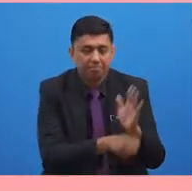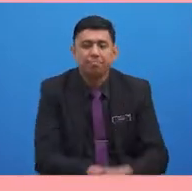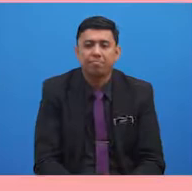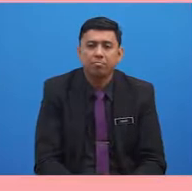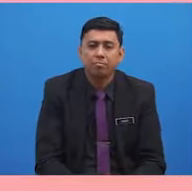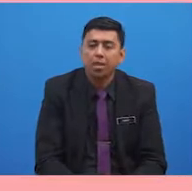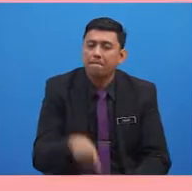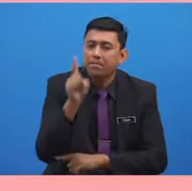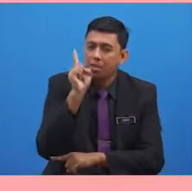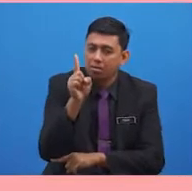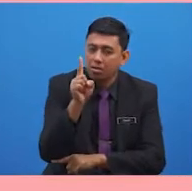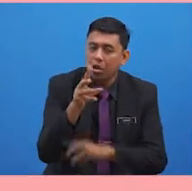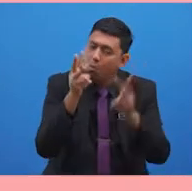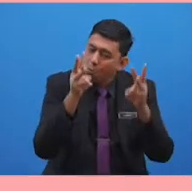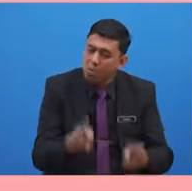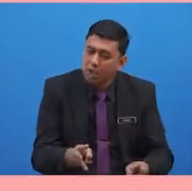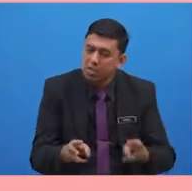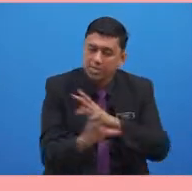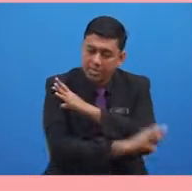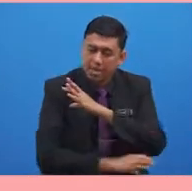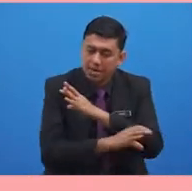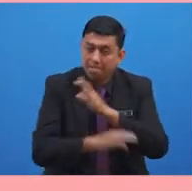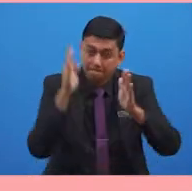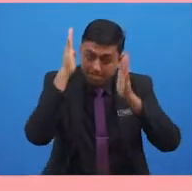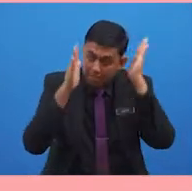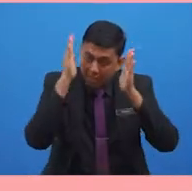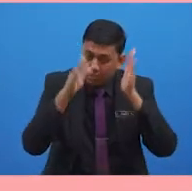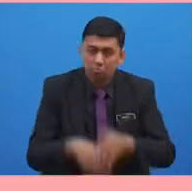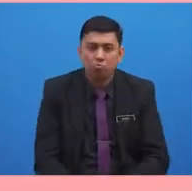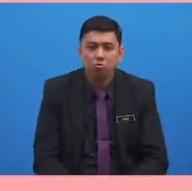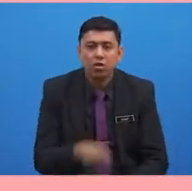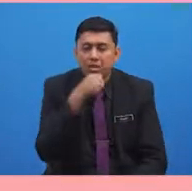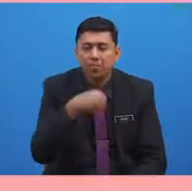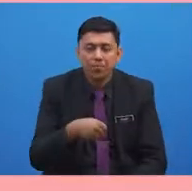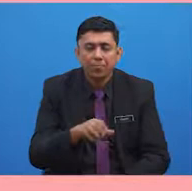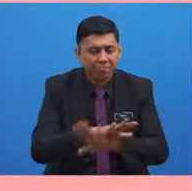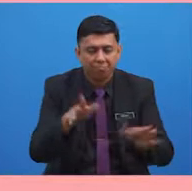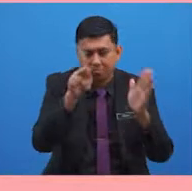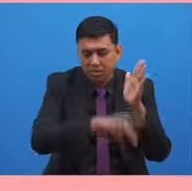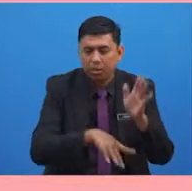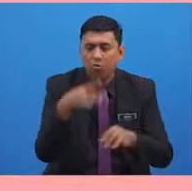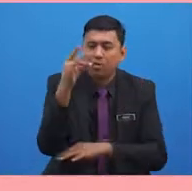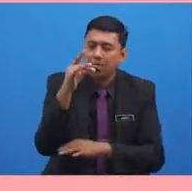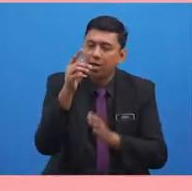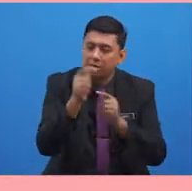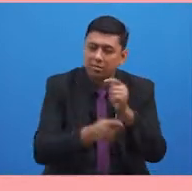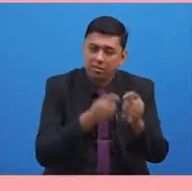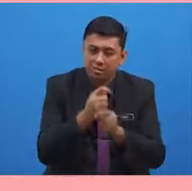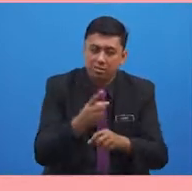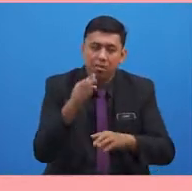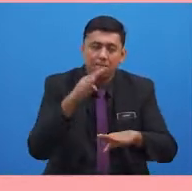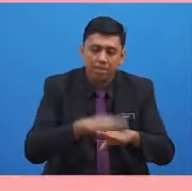berikut. Pertama, warga negara Malaysia. Kedua, berumur tidak kurang 18 tahun pada